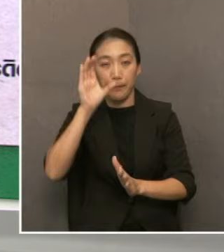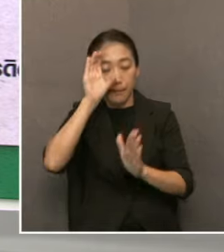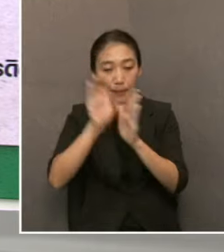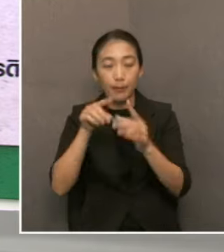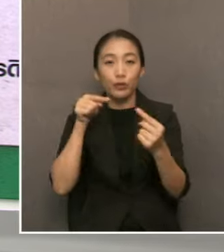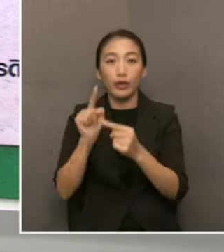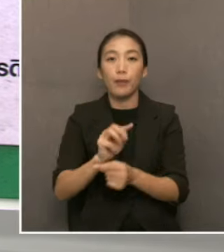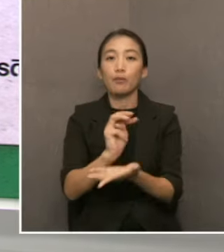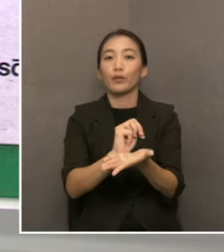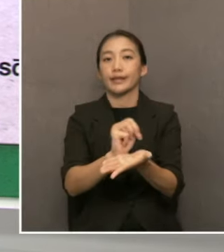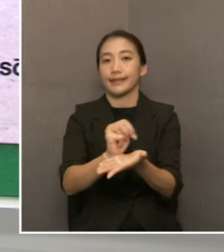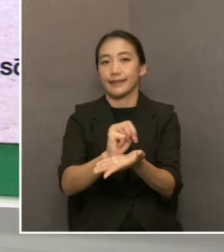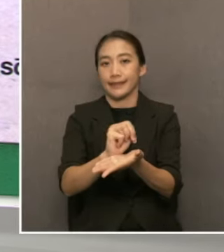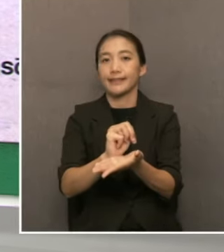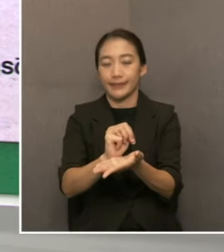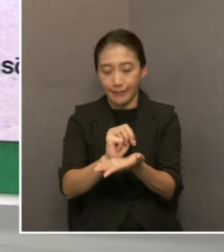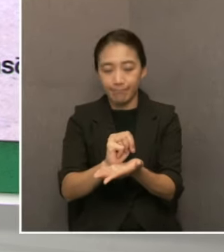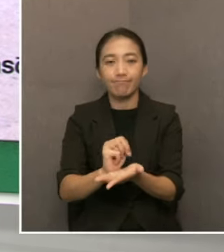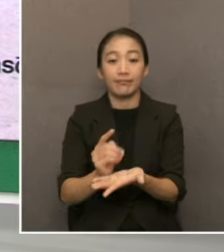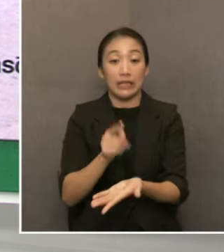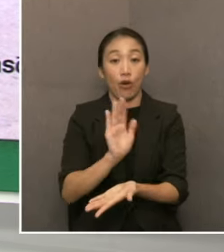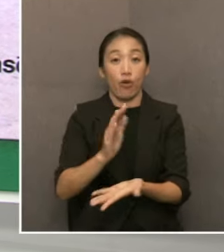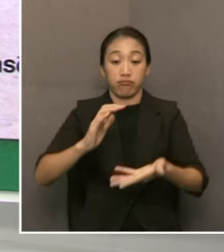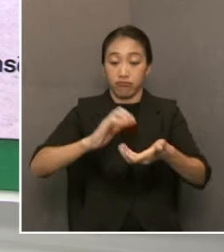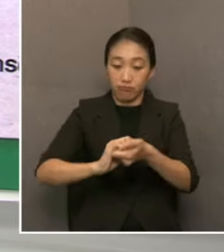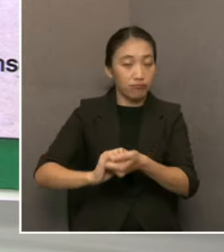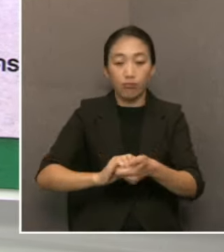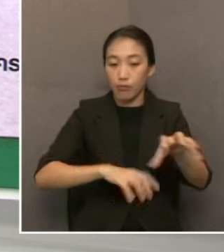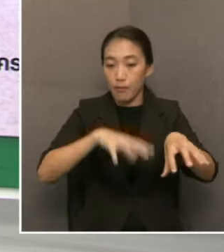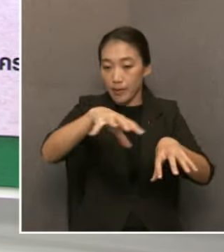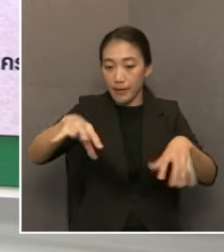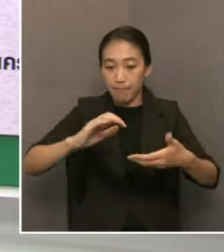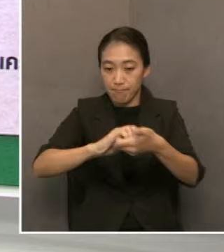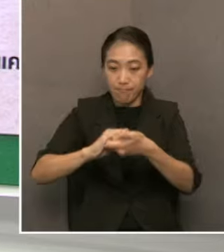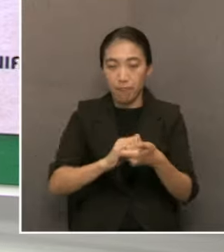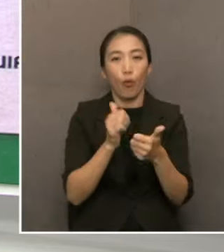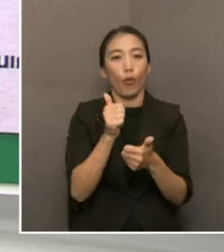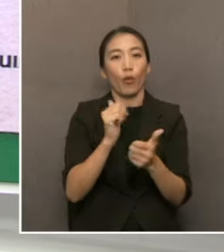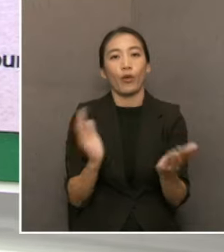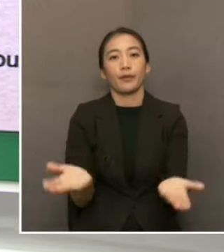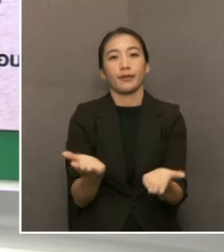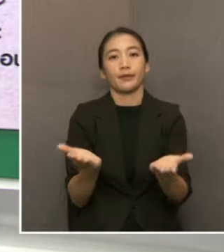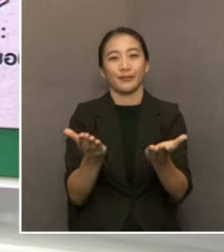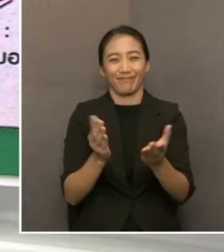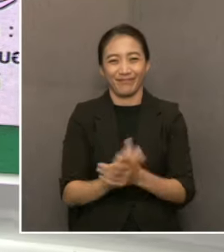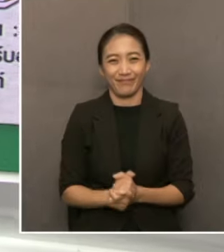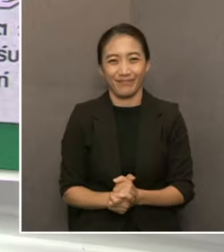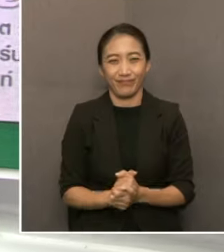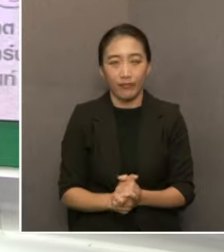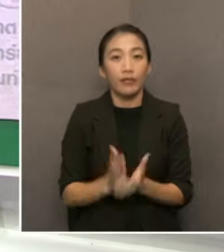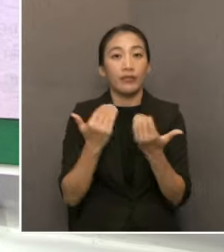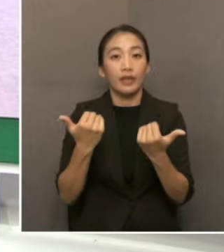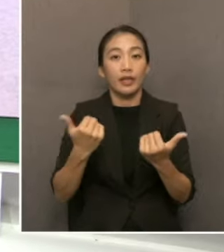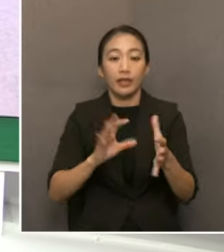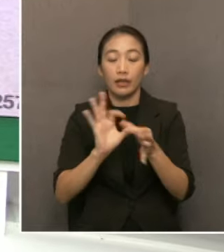หน่วยงานเลยที่เขาร่วมมือกันนะคะน่าชื่นชมมากๆเอาละค่ะมาดูมาตรการนะคะทางกฎหมายในบ้านเราที่จะมาจัดการเรื่องของขยะอา